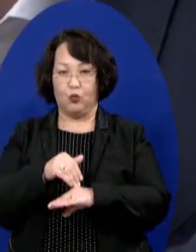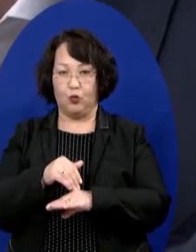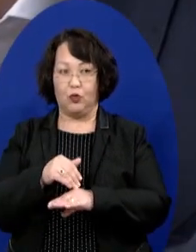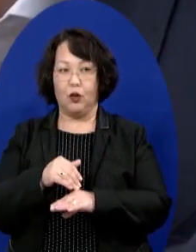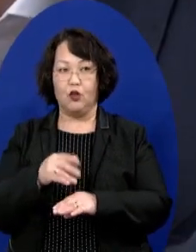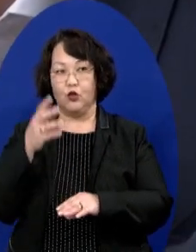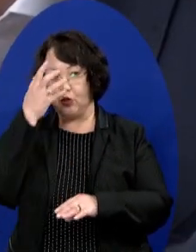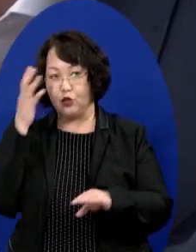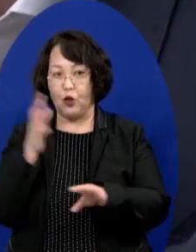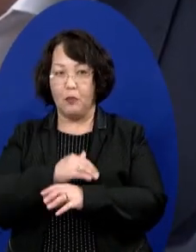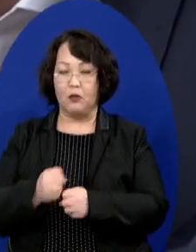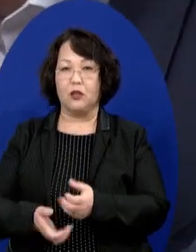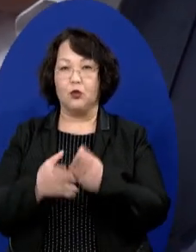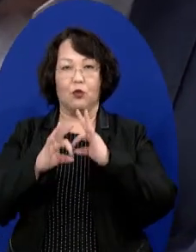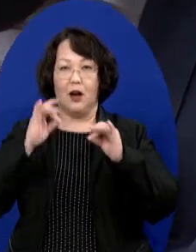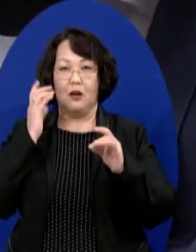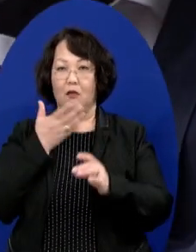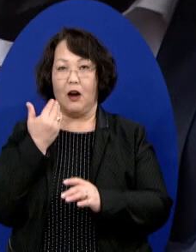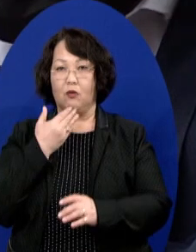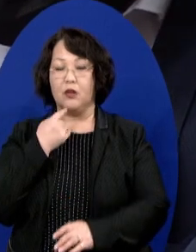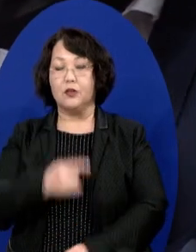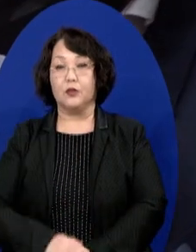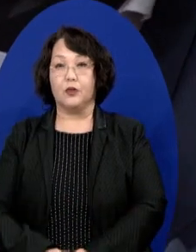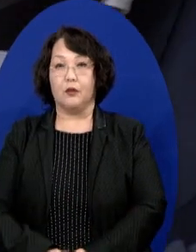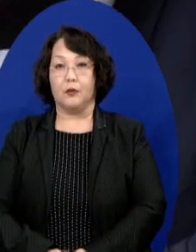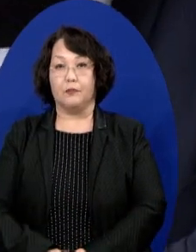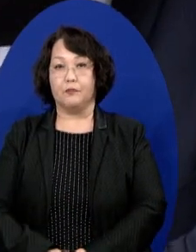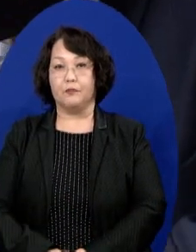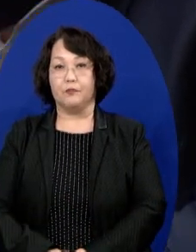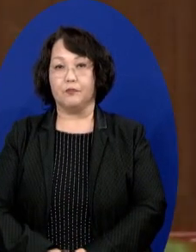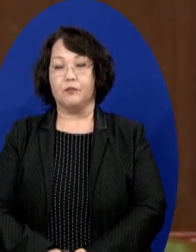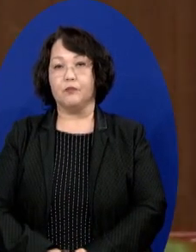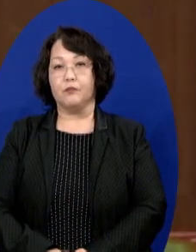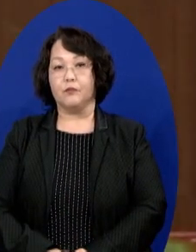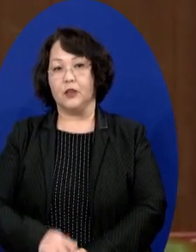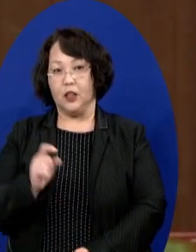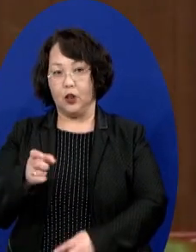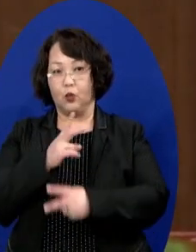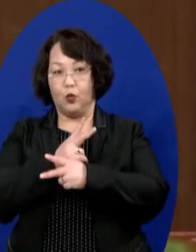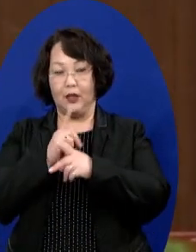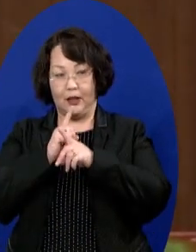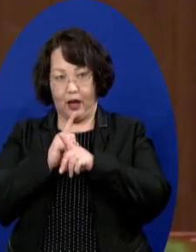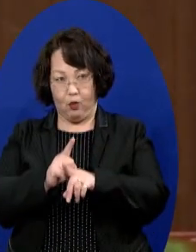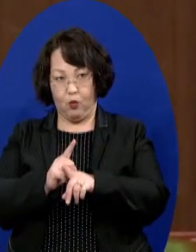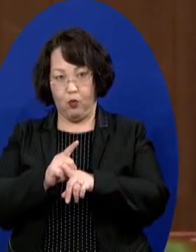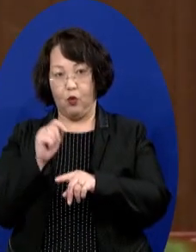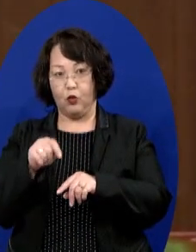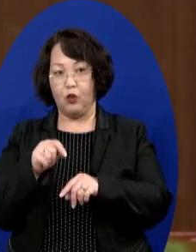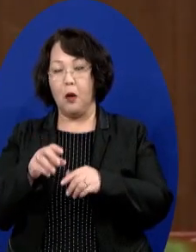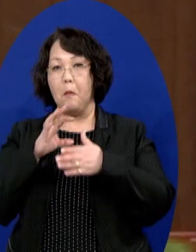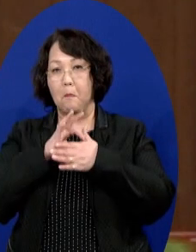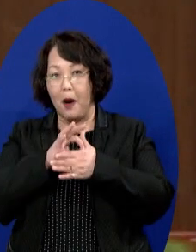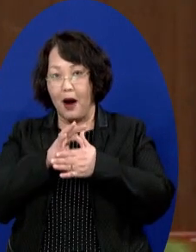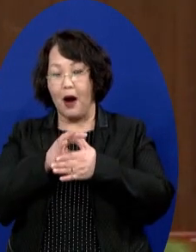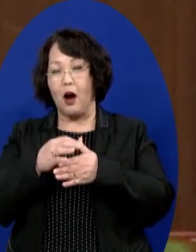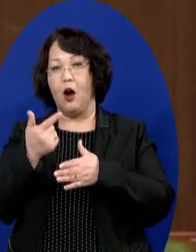аргагүй хүрсэн талаар тэрээр онцолж байна. энэ хуулийн дагуу одоо мах гурилан